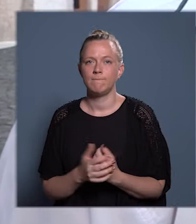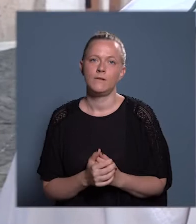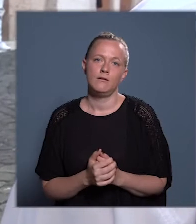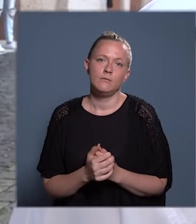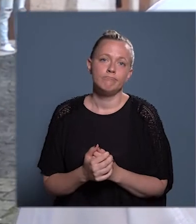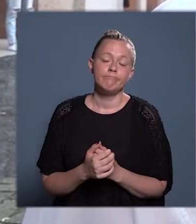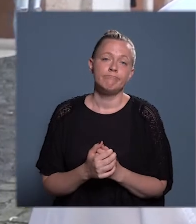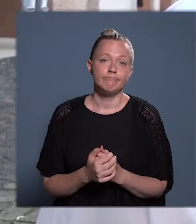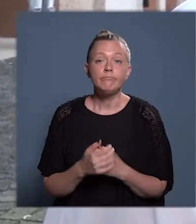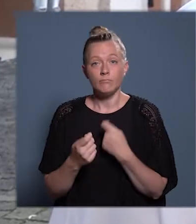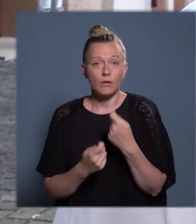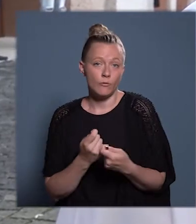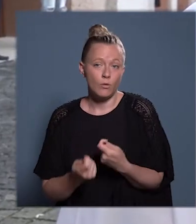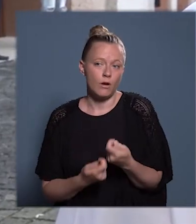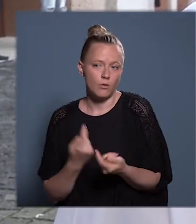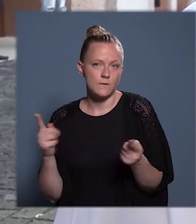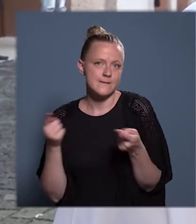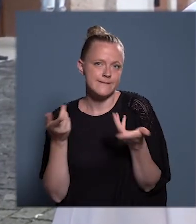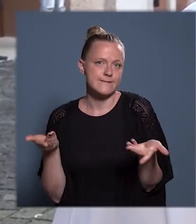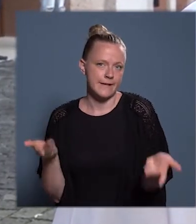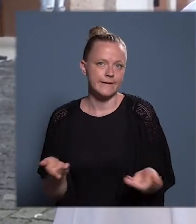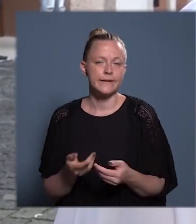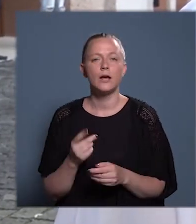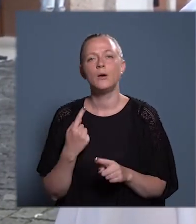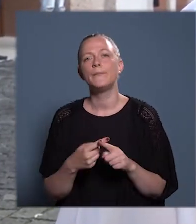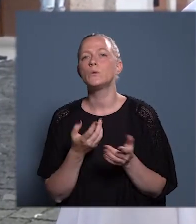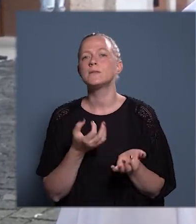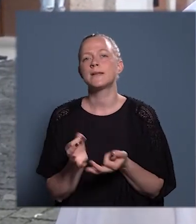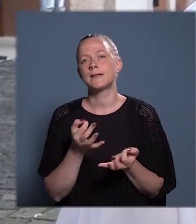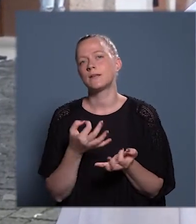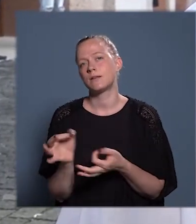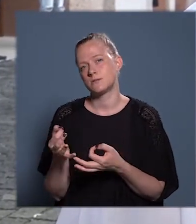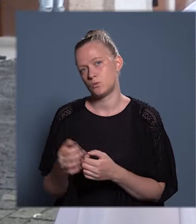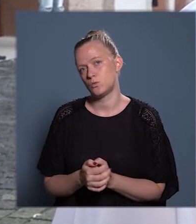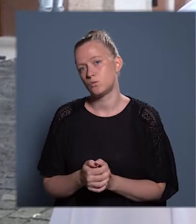hát foglalkoztunk a zenével, meg készültünk az